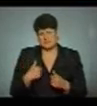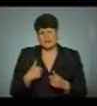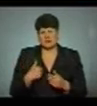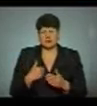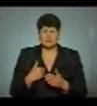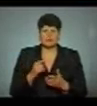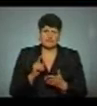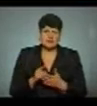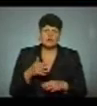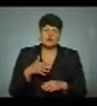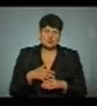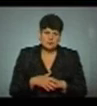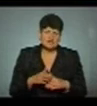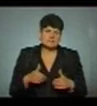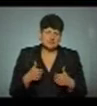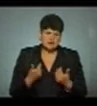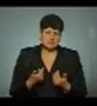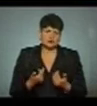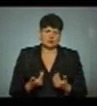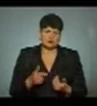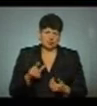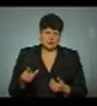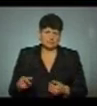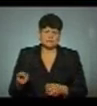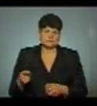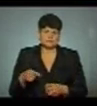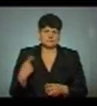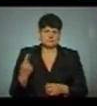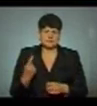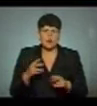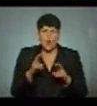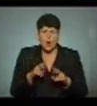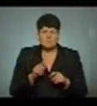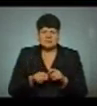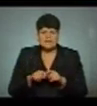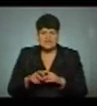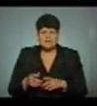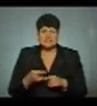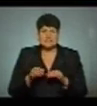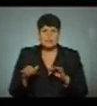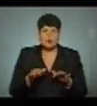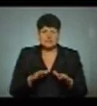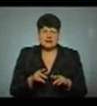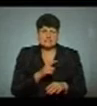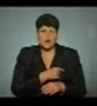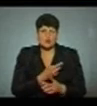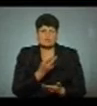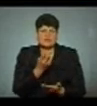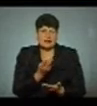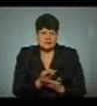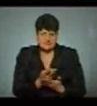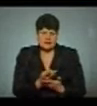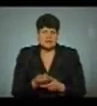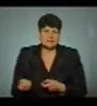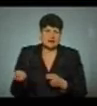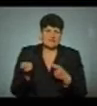ми повинні розуміти, я звертаюся до мешканців Тернопілля про те, що обстеження і от цей процес госпіталізації,